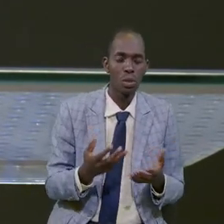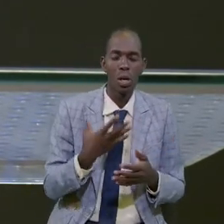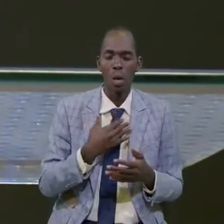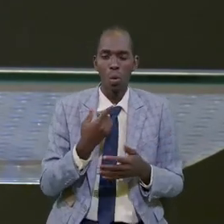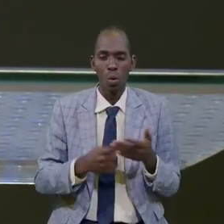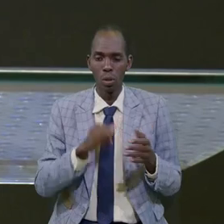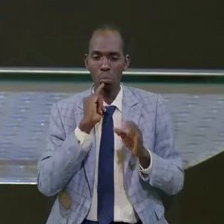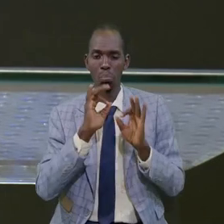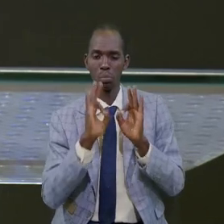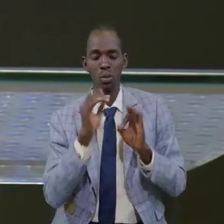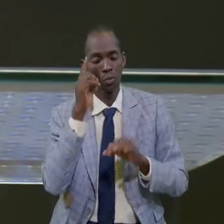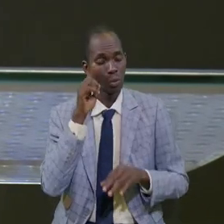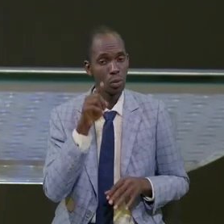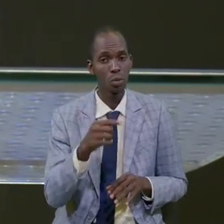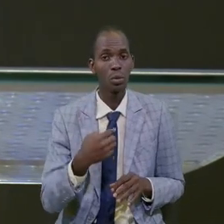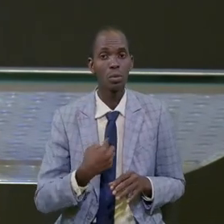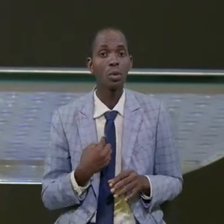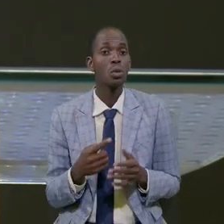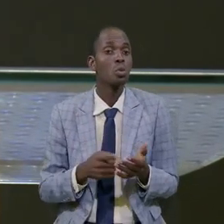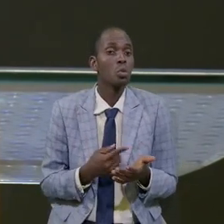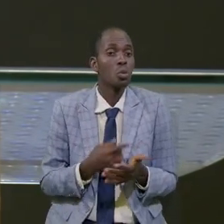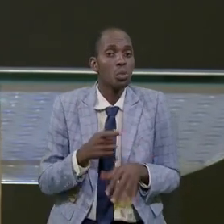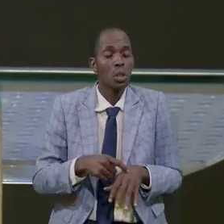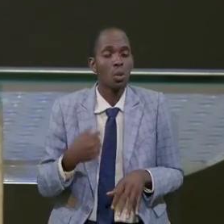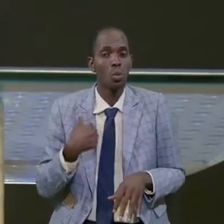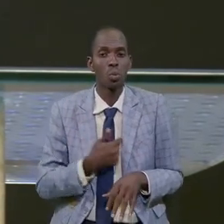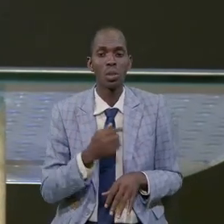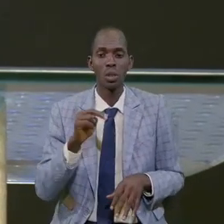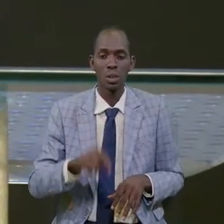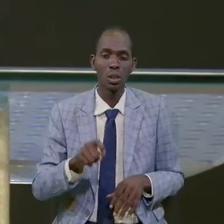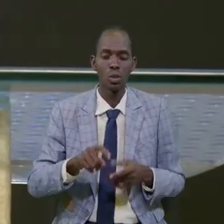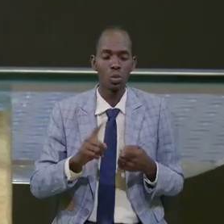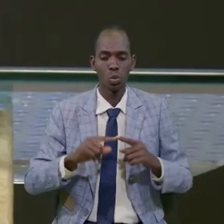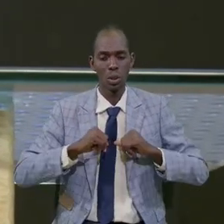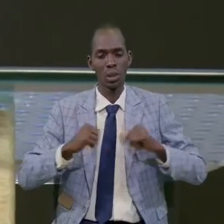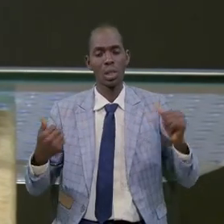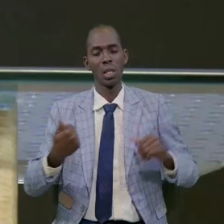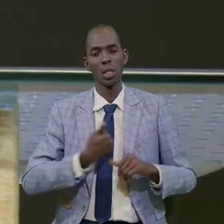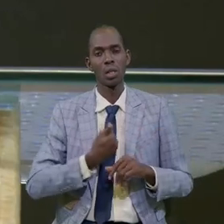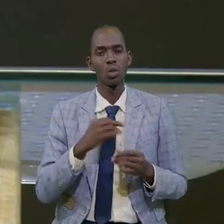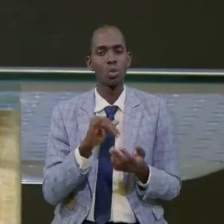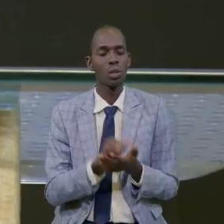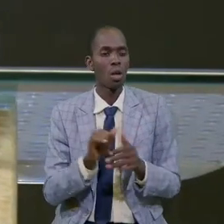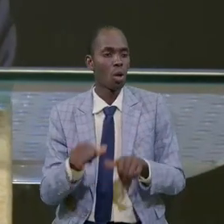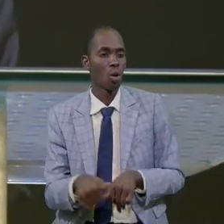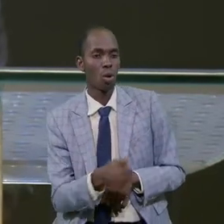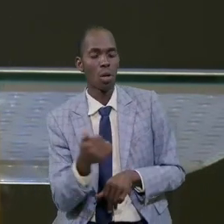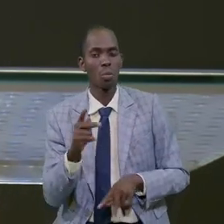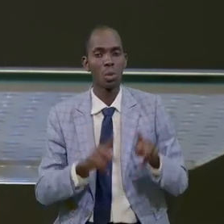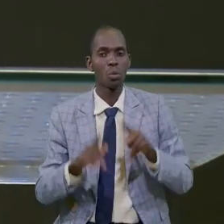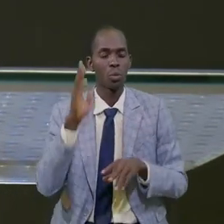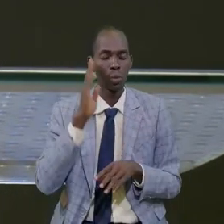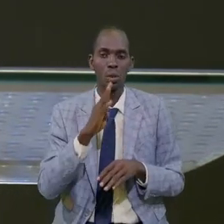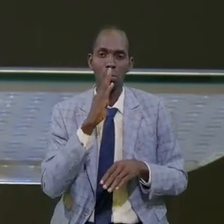alors tout ce que nous faisons, parfois, nous devons renoncer à nous-mêmes afin que les autres soient édifiés. Première